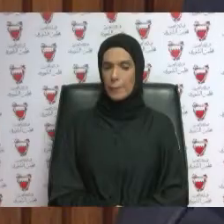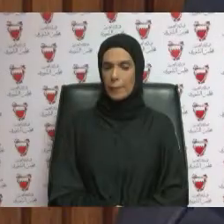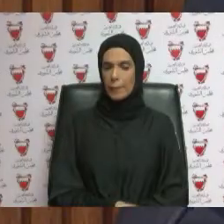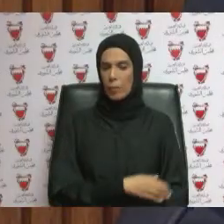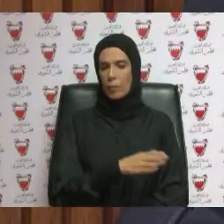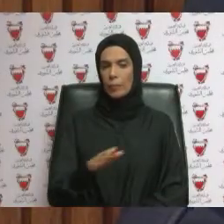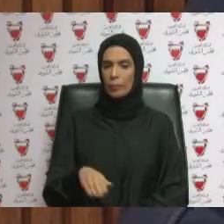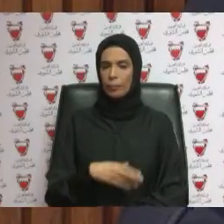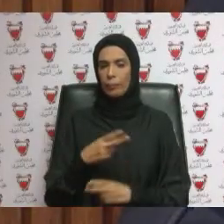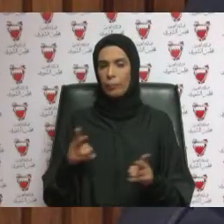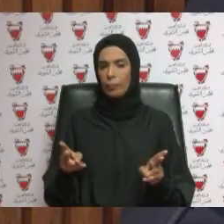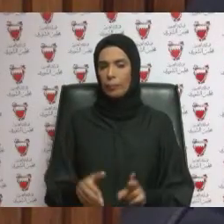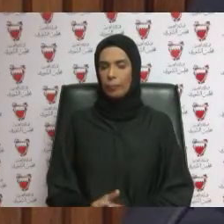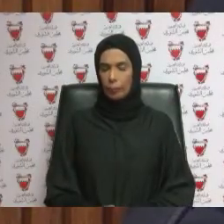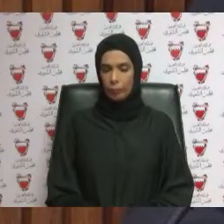وأغلبية موافقة.